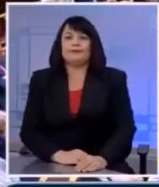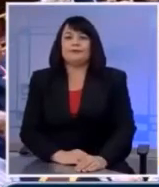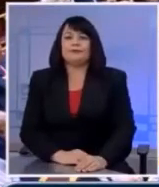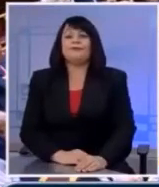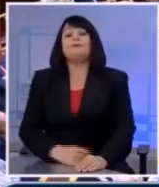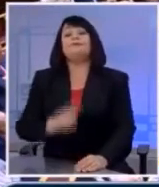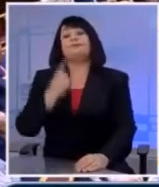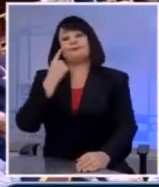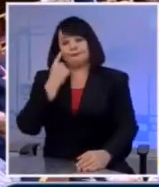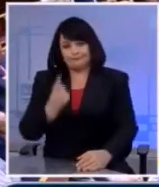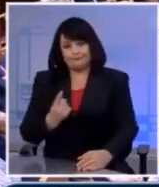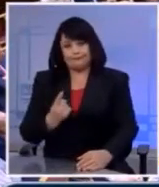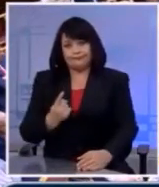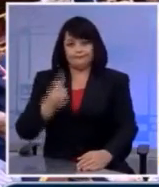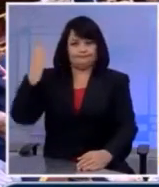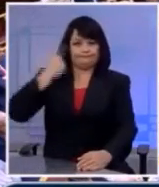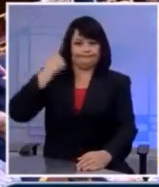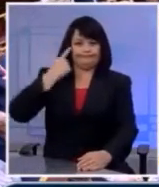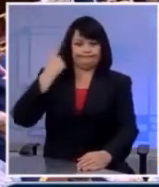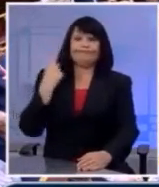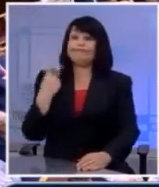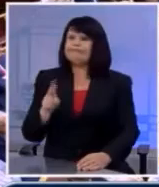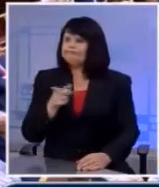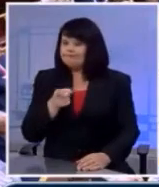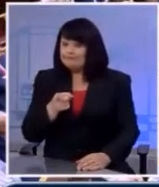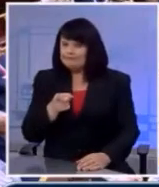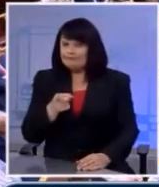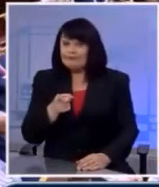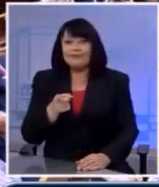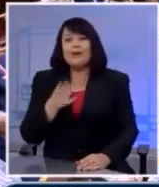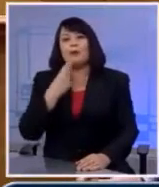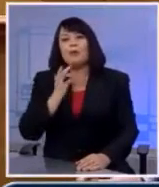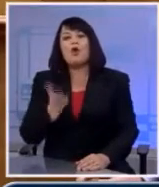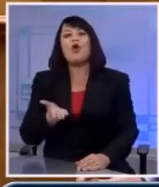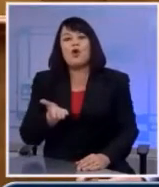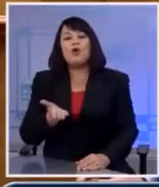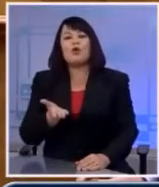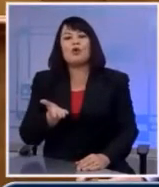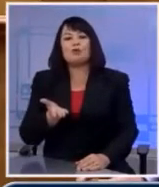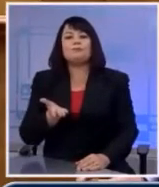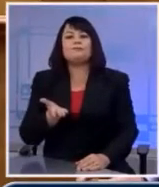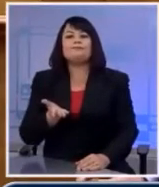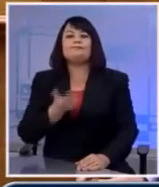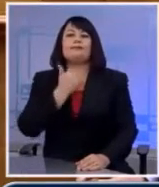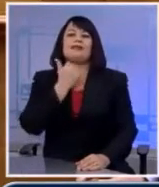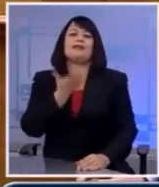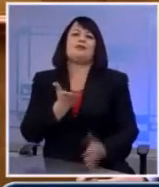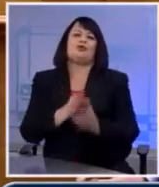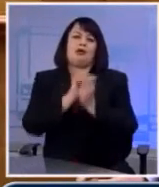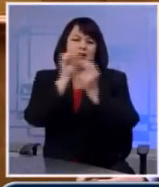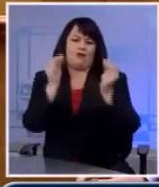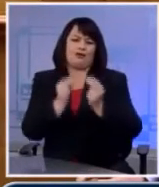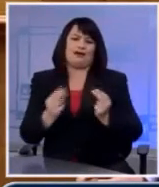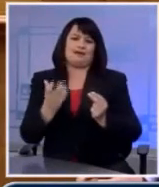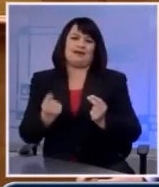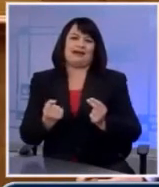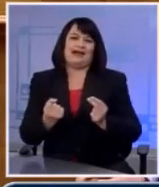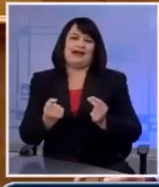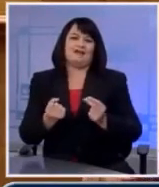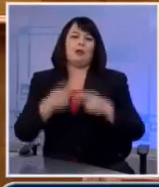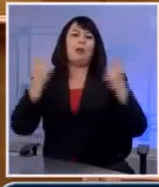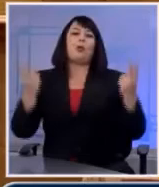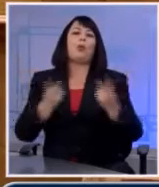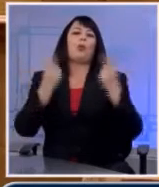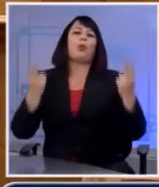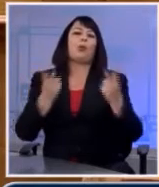Να λοιπόν γιατί η δική σας κριτική, κύριε Μητσοτάκη, είναι μια κριτική που δεν μπορεί να πιάσει τόπο. Είναι μια αιώλη κριτική.